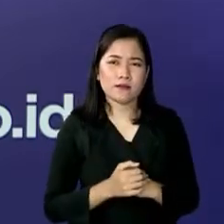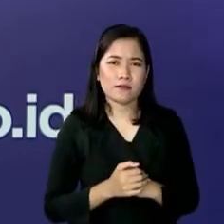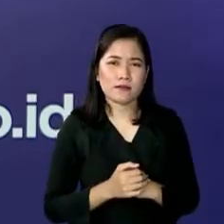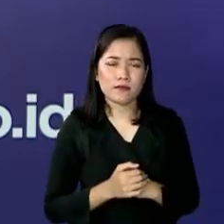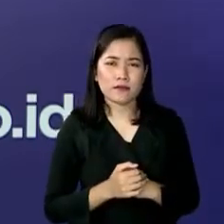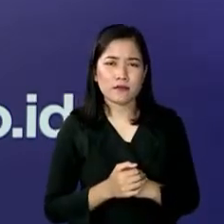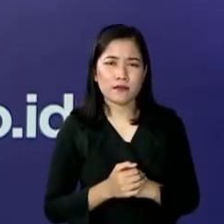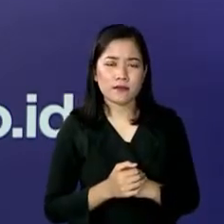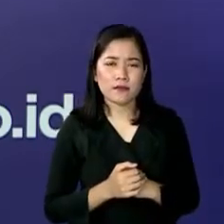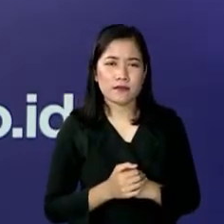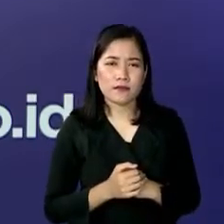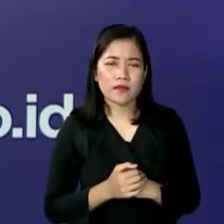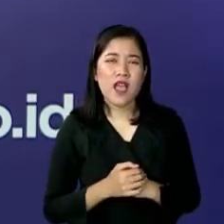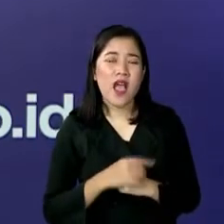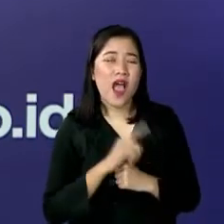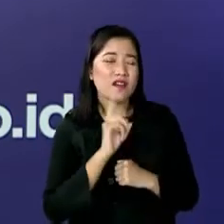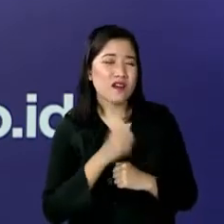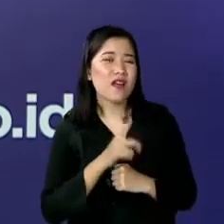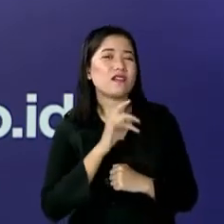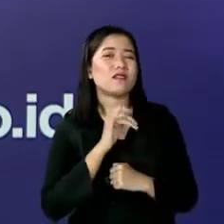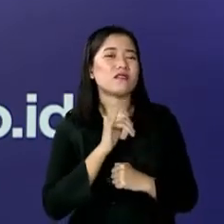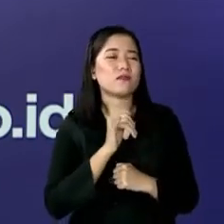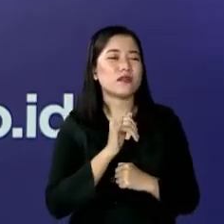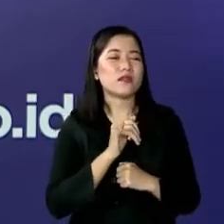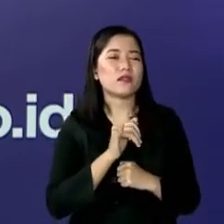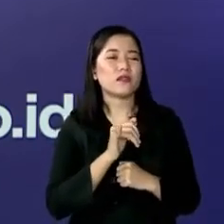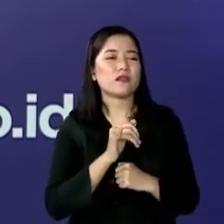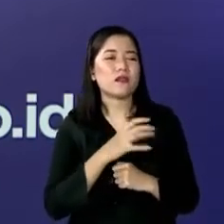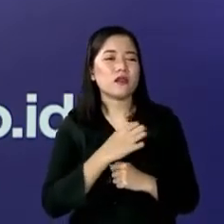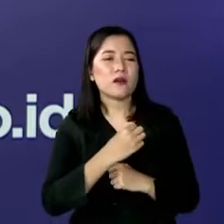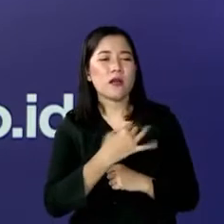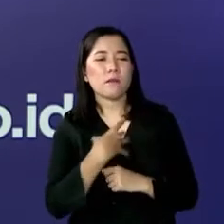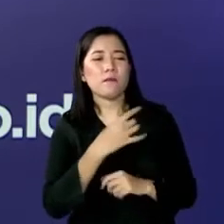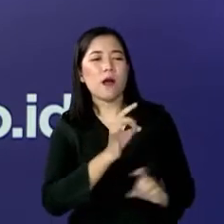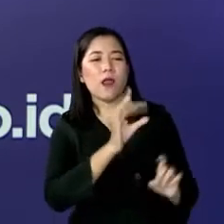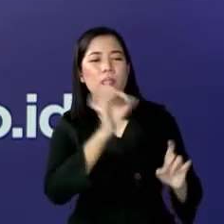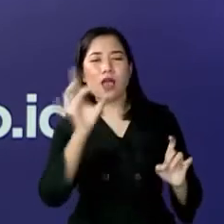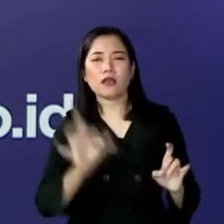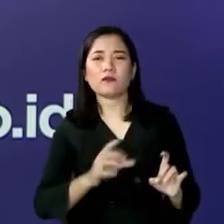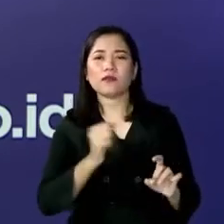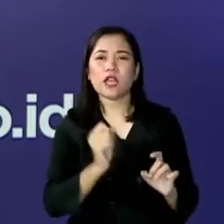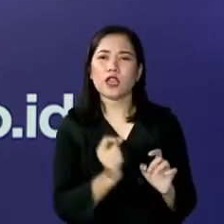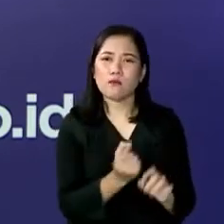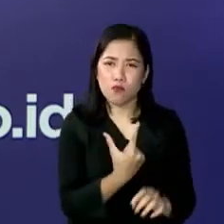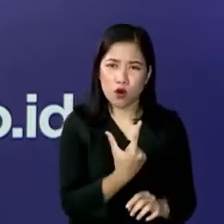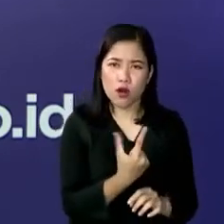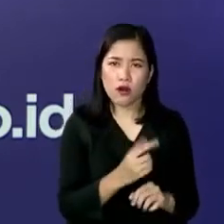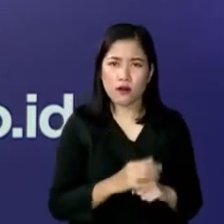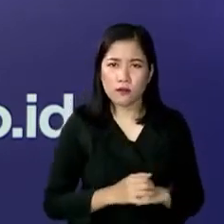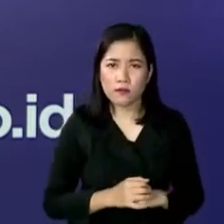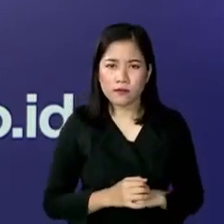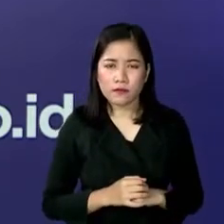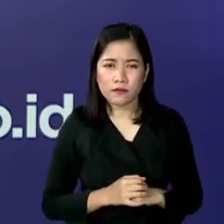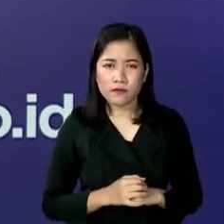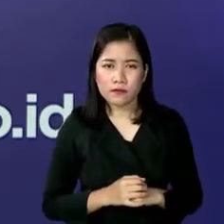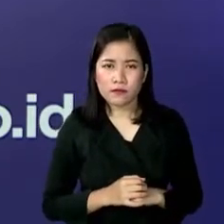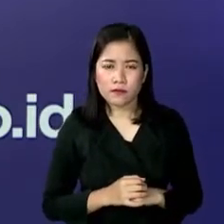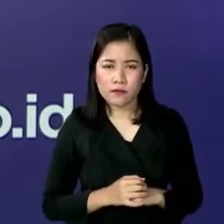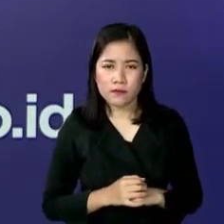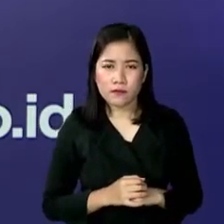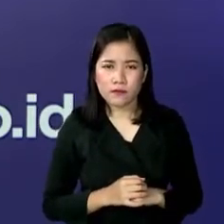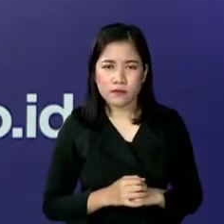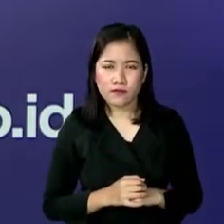akan bisa timbul sesudah eh apa namanya kondisi-kondisi tertentu yang